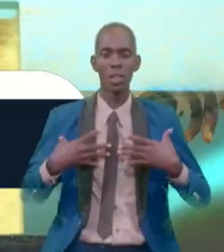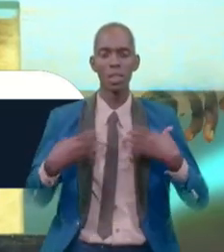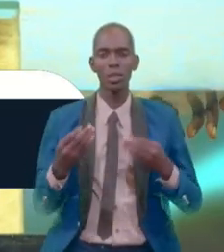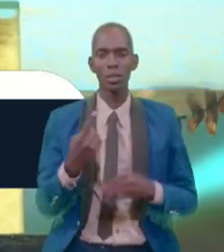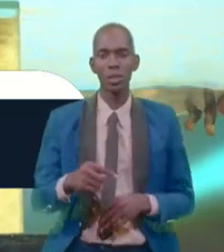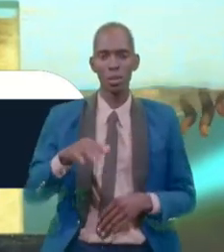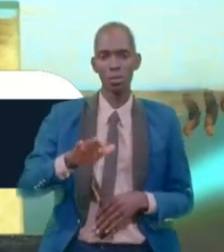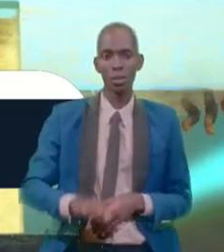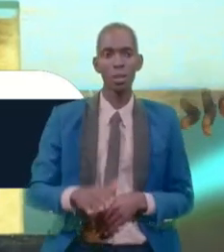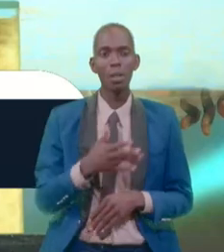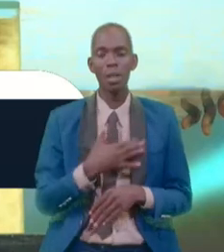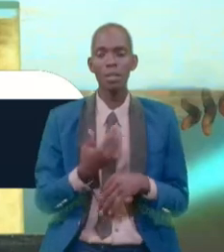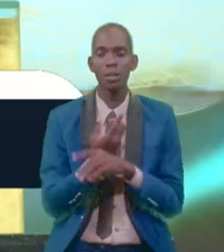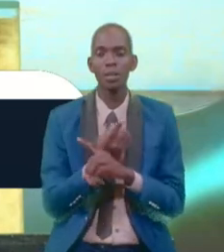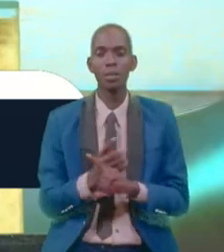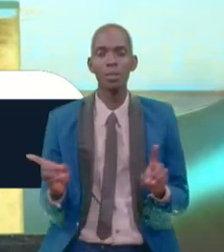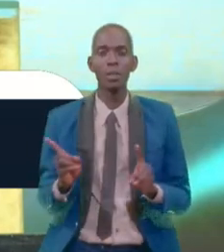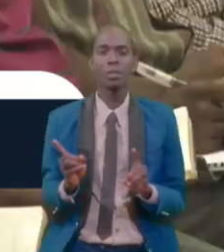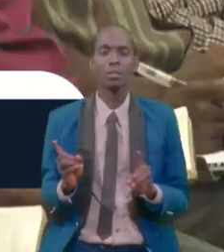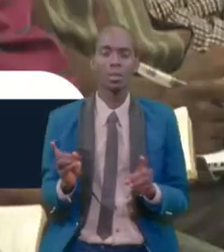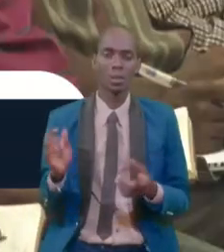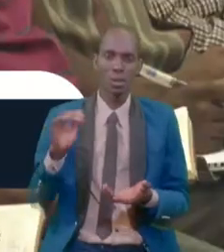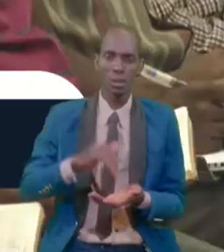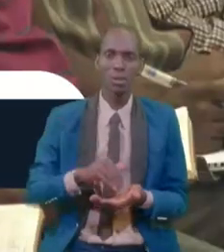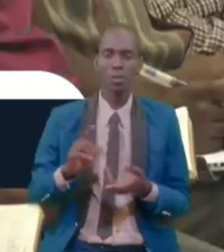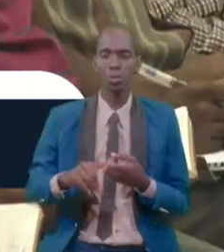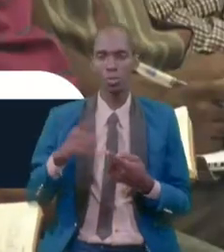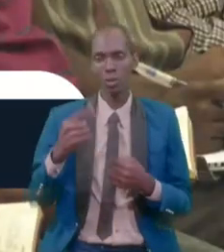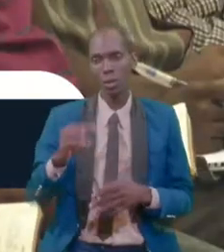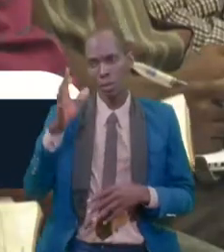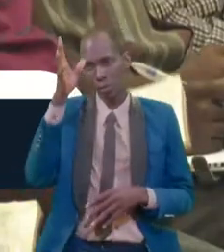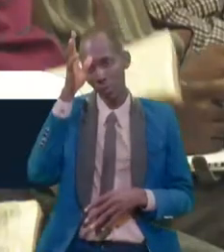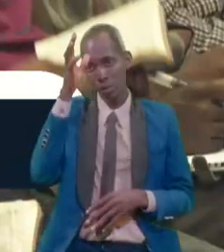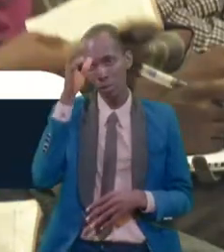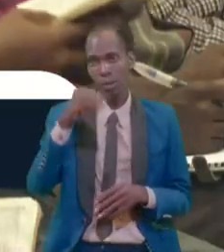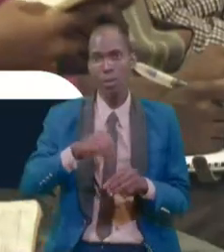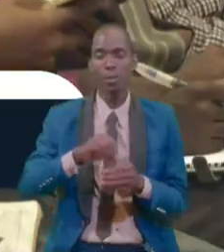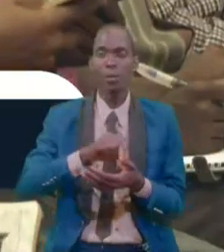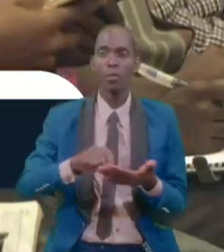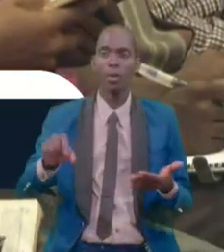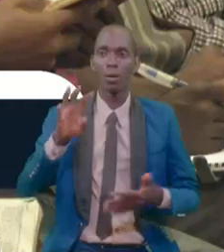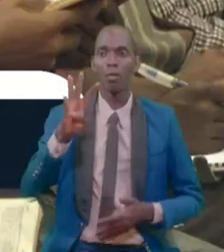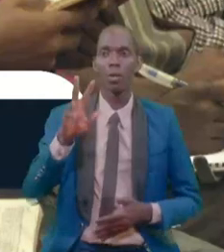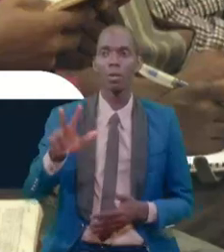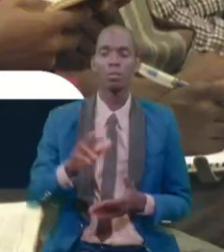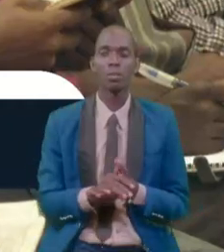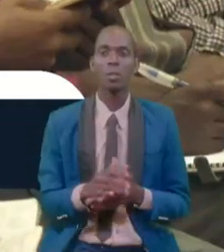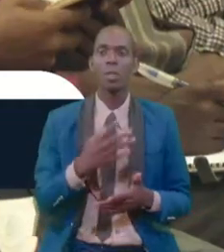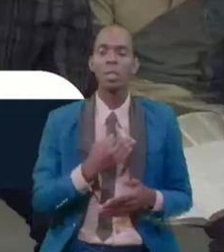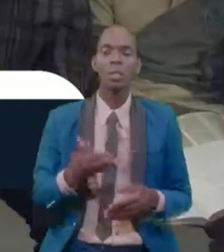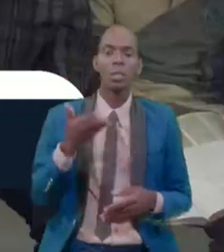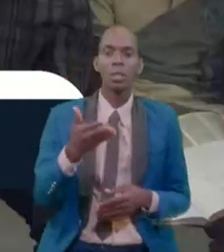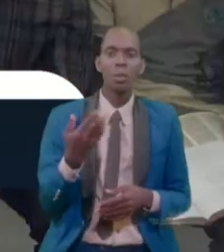l'enfant et le rendit à son père. Le verset 43.